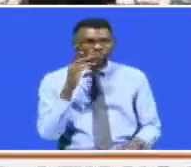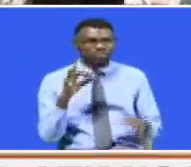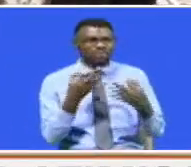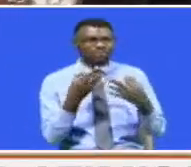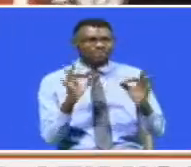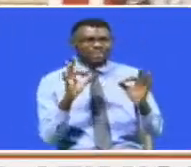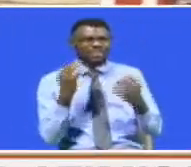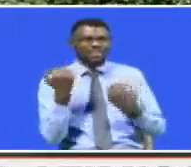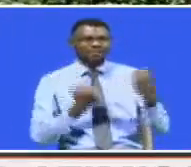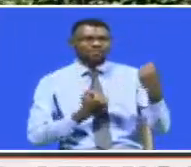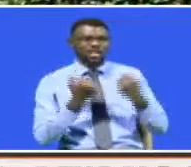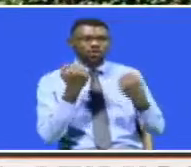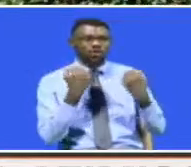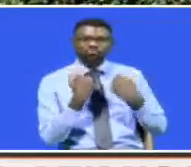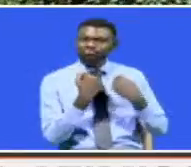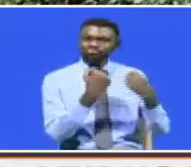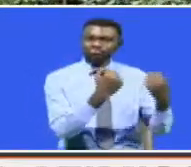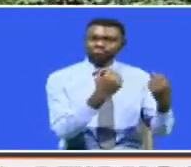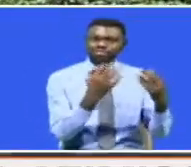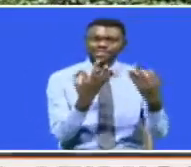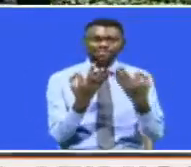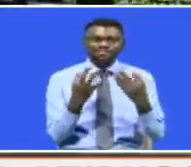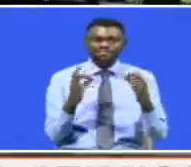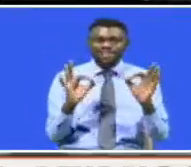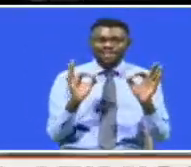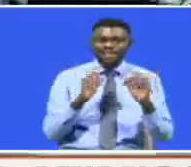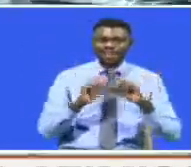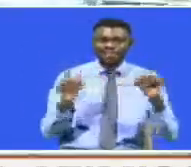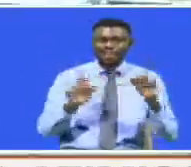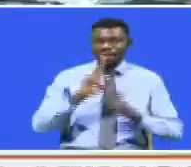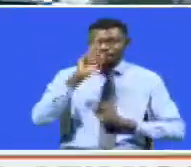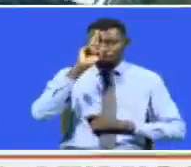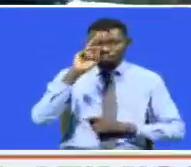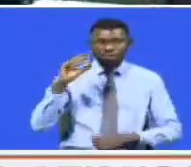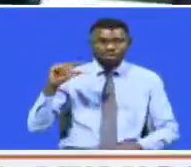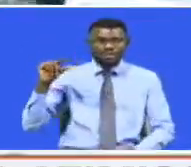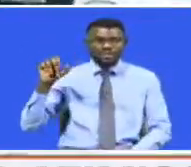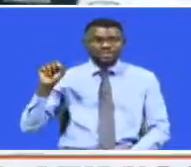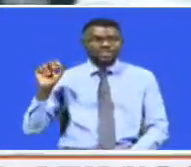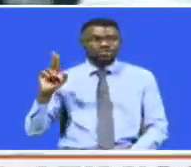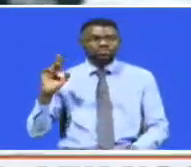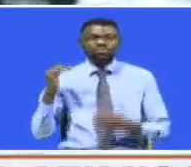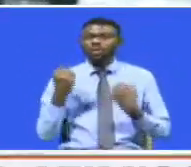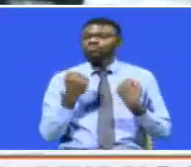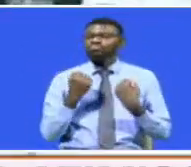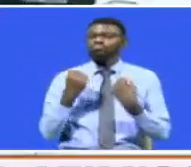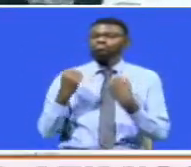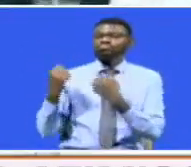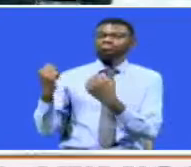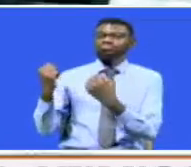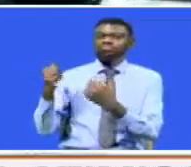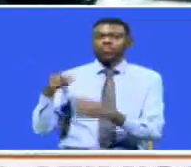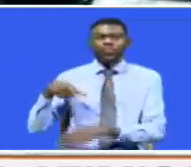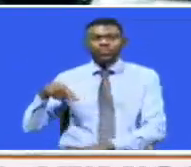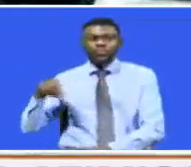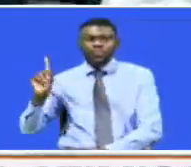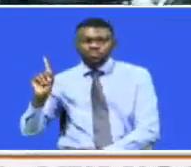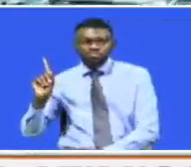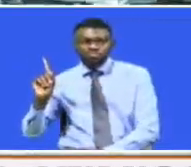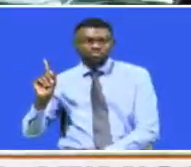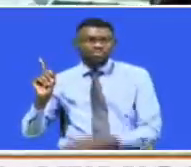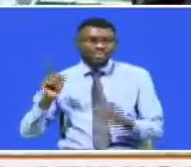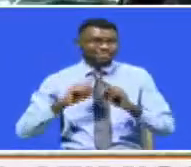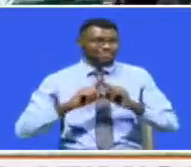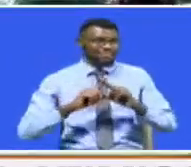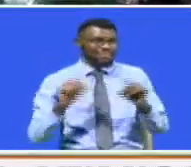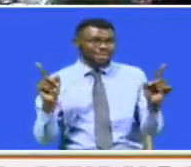yakiingia na kutoka bila tashwishi. Ni gari hili la polisi wa GSU lililopita hapa kwa mara moja na kisha kuondoka. Duru za